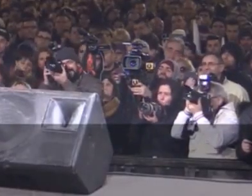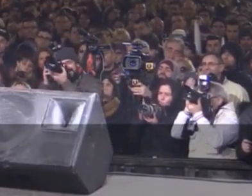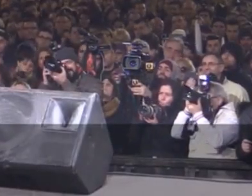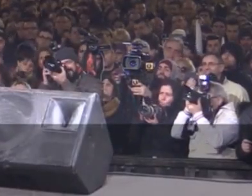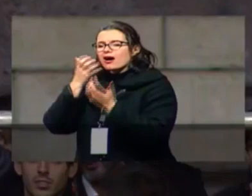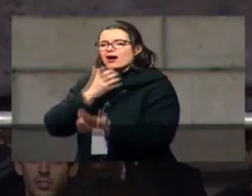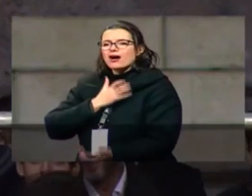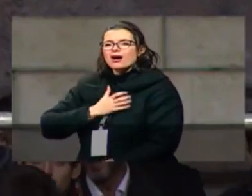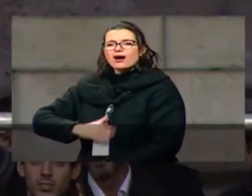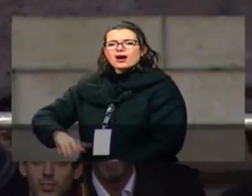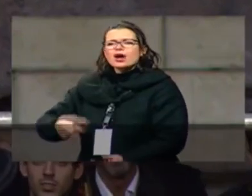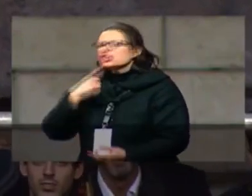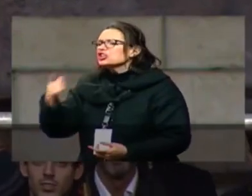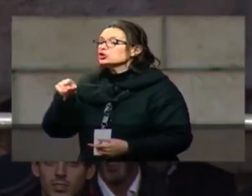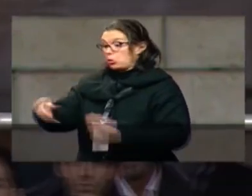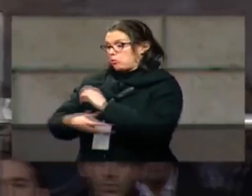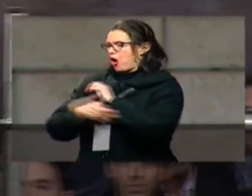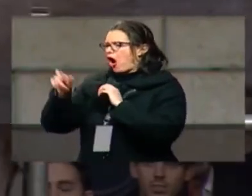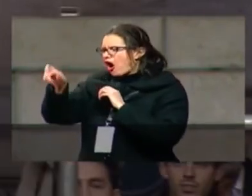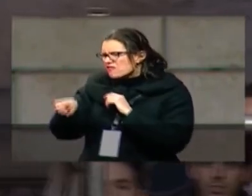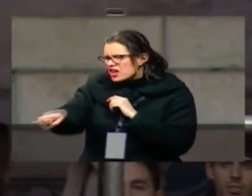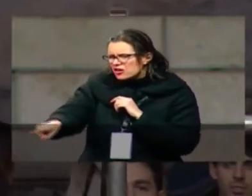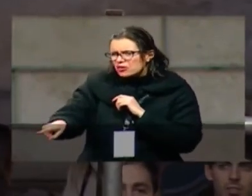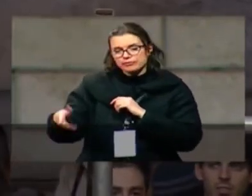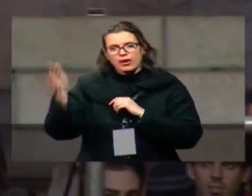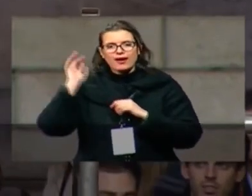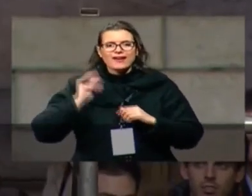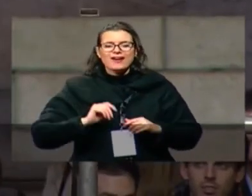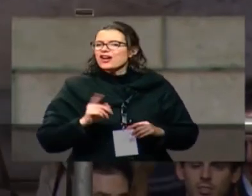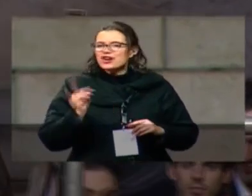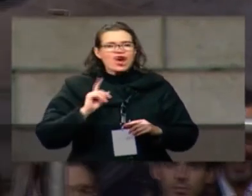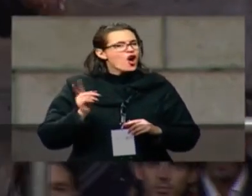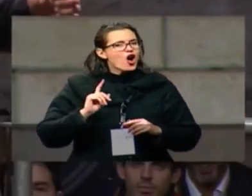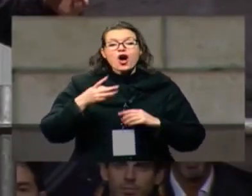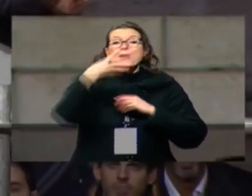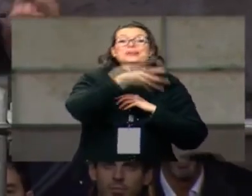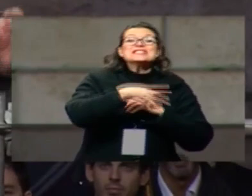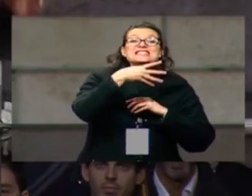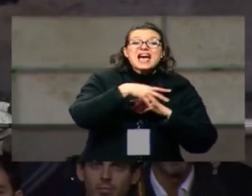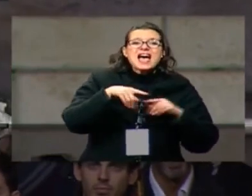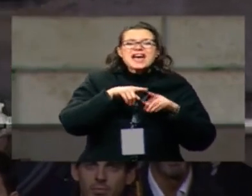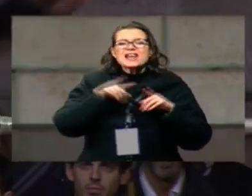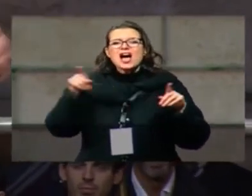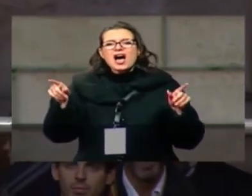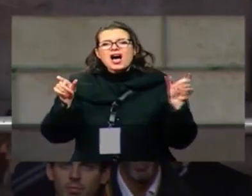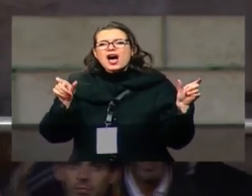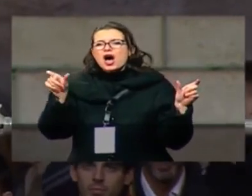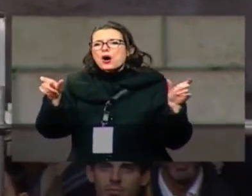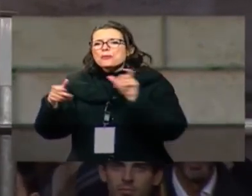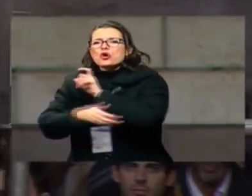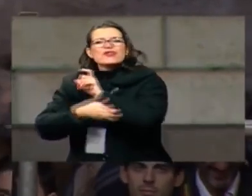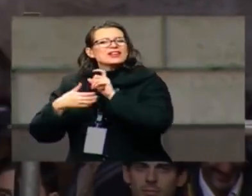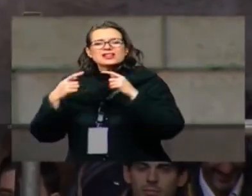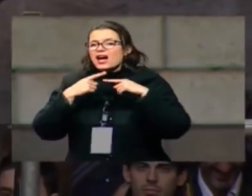non si sente povero ci sono cose di sono significati diversi dalla miseria di una città la povertà di una